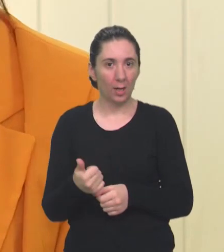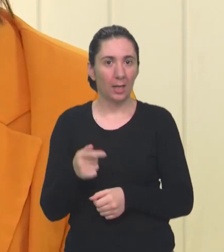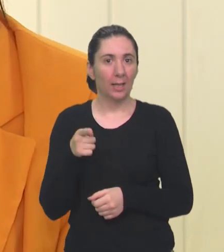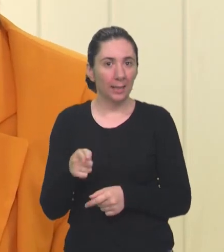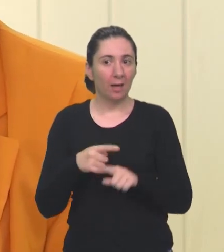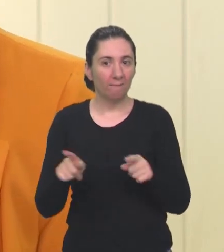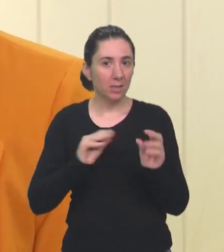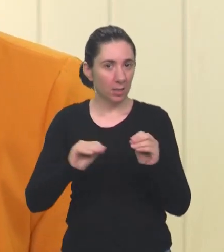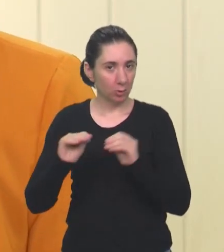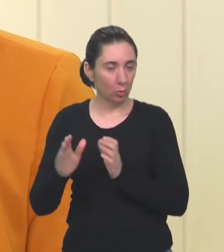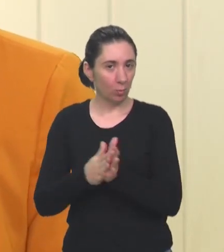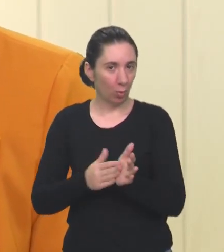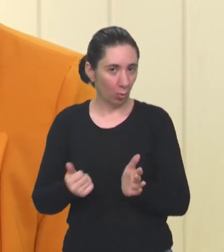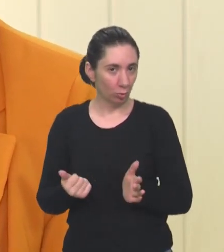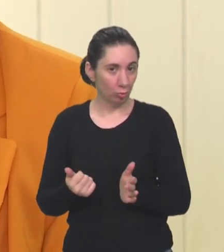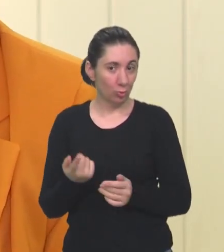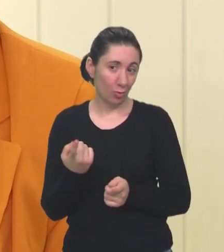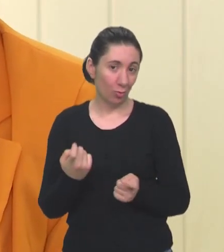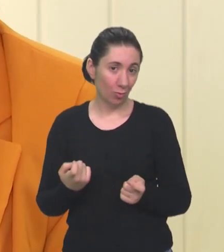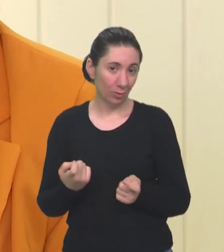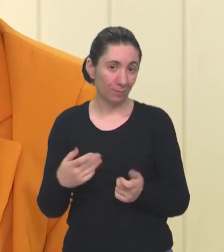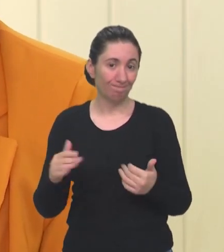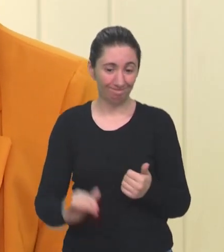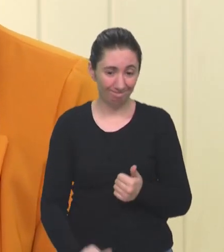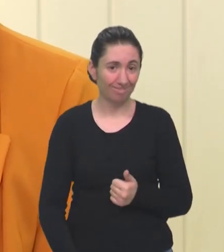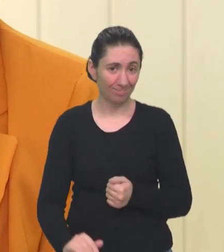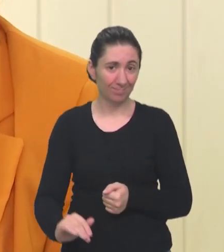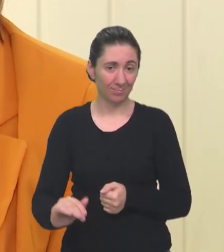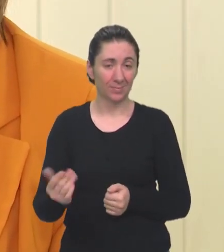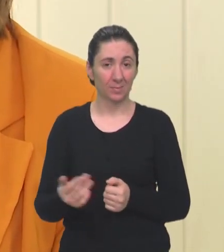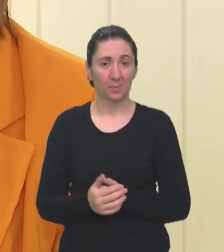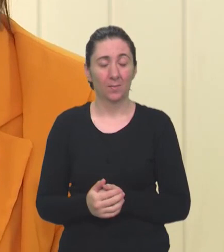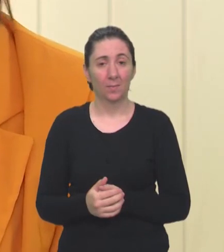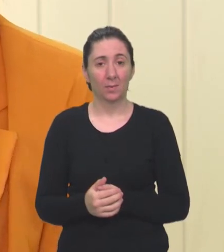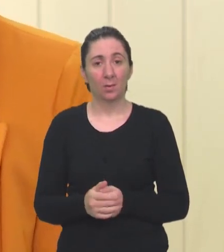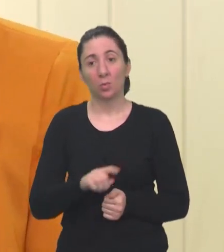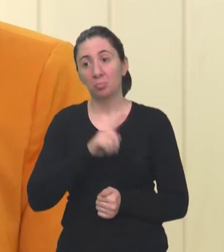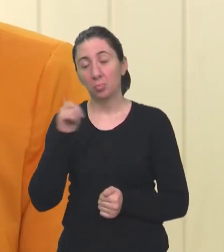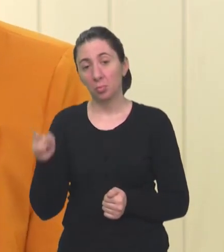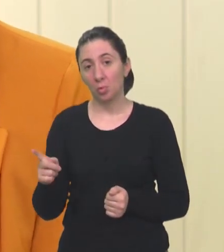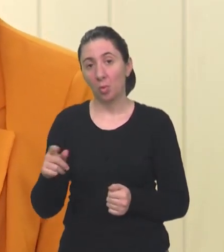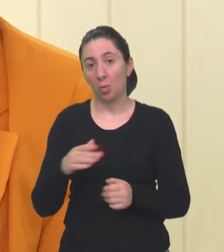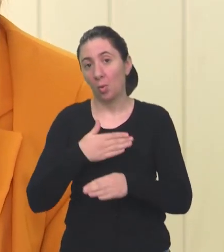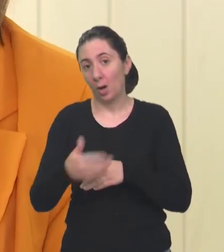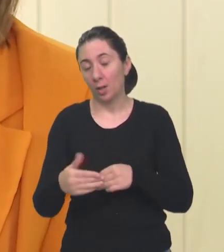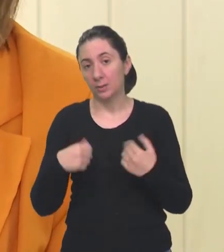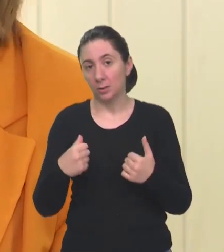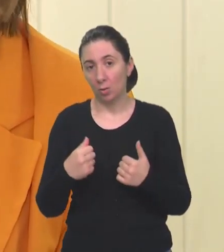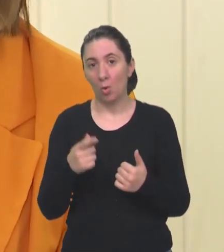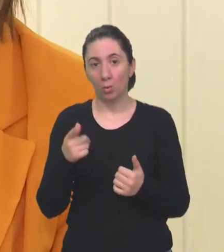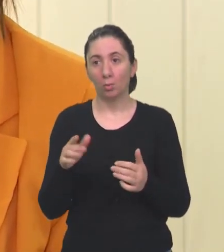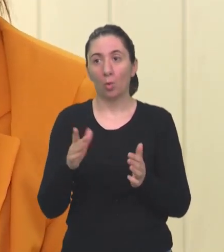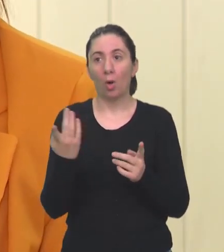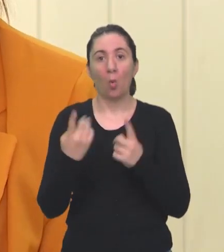ta vrsta edukacije kreće u stvari od malih nogu, pa eto do neke kasnije dobi gdje to onda postane u